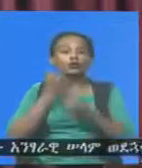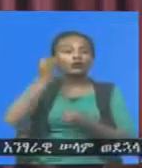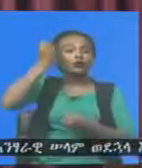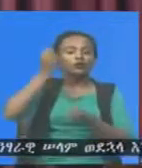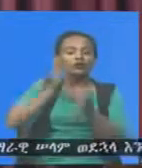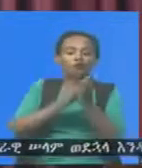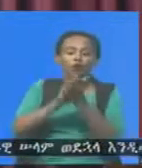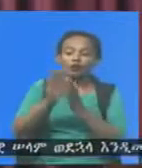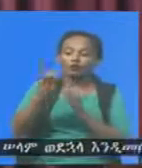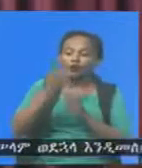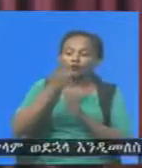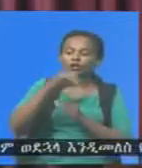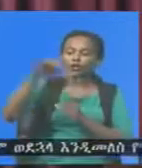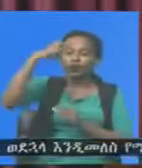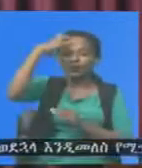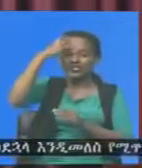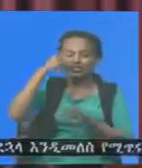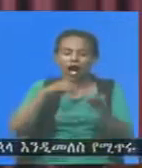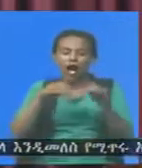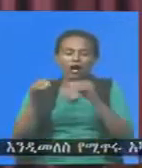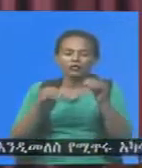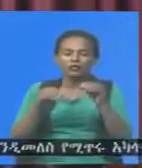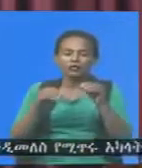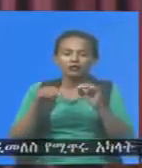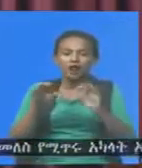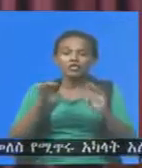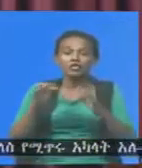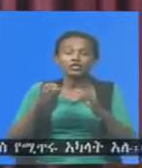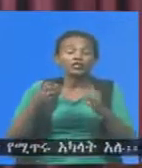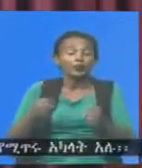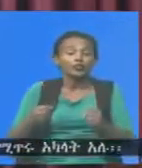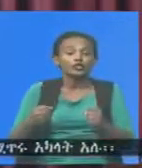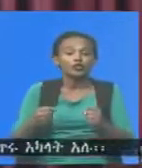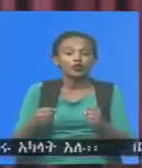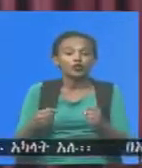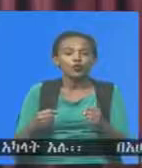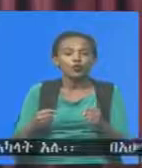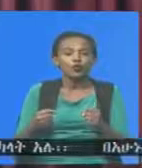እንደ መንግስት አክት ማድረግ ስለሚችል ነው።